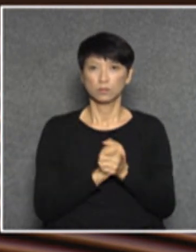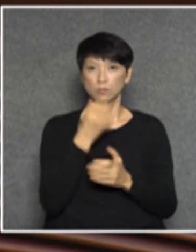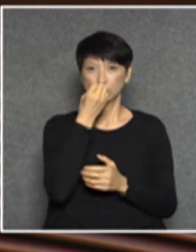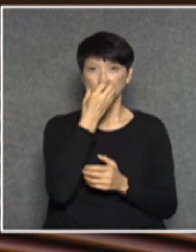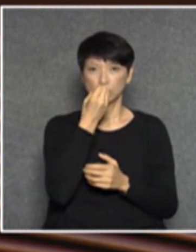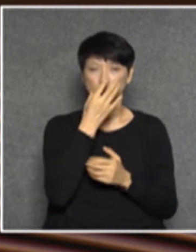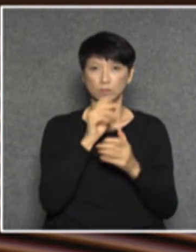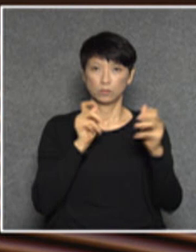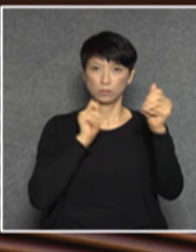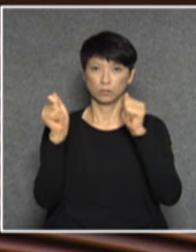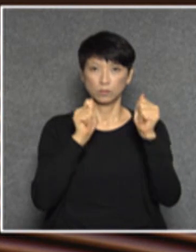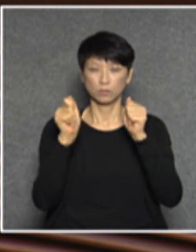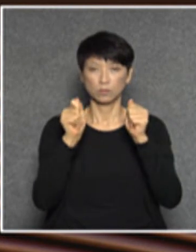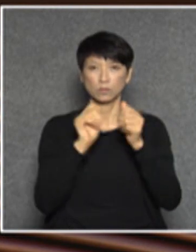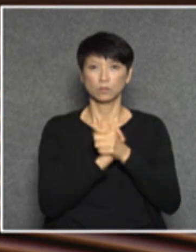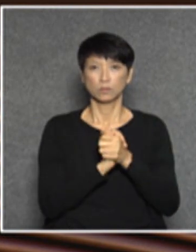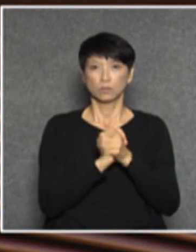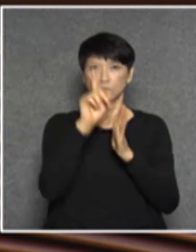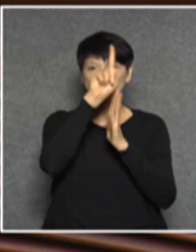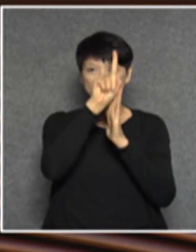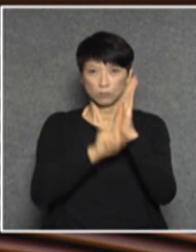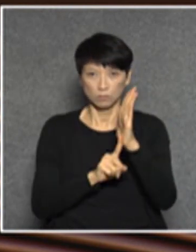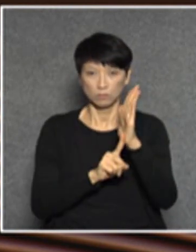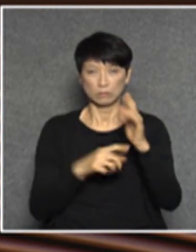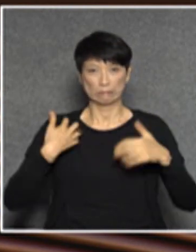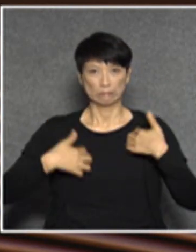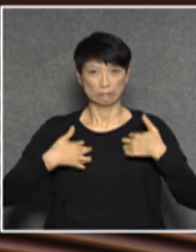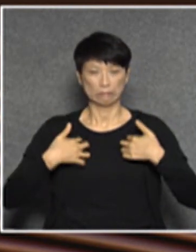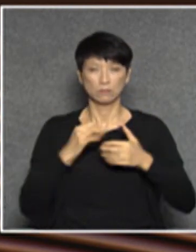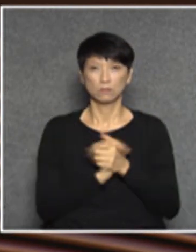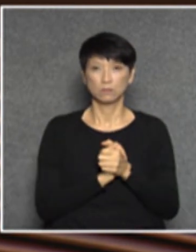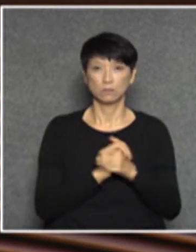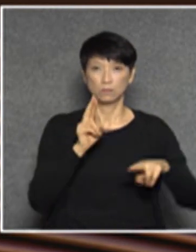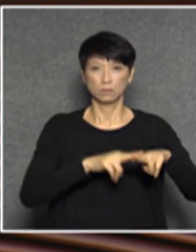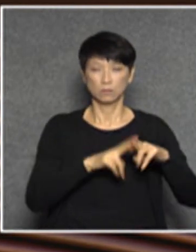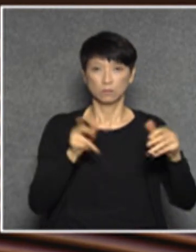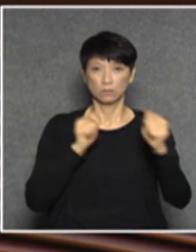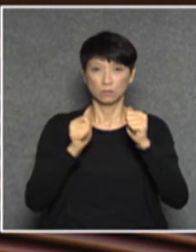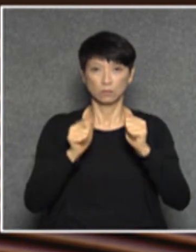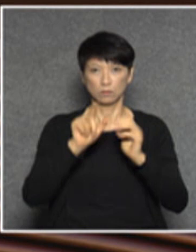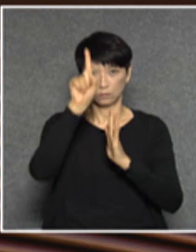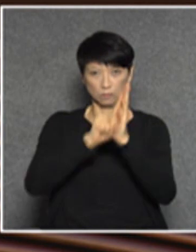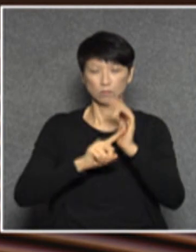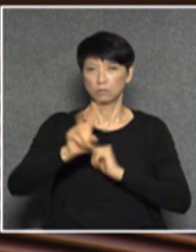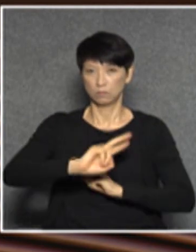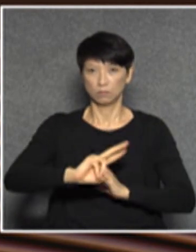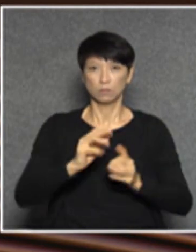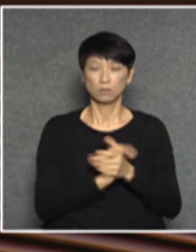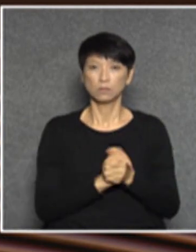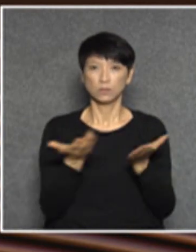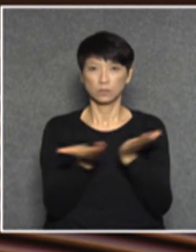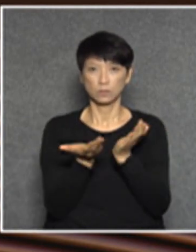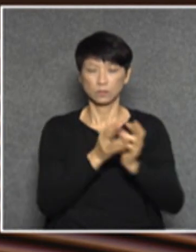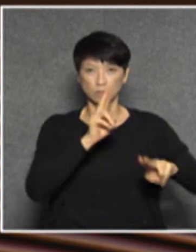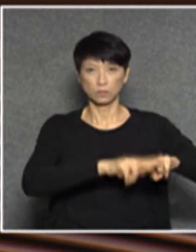的股市一輪暴跌，國內的股票市場亦都是一樣，證明了內地